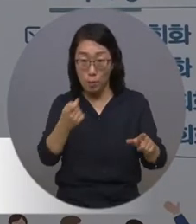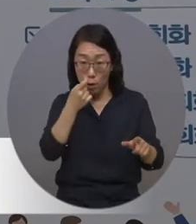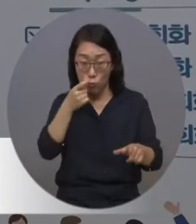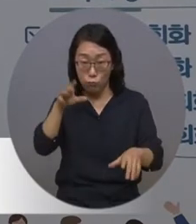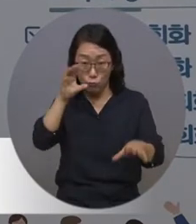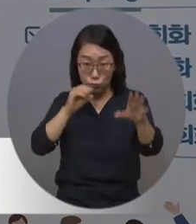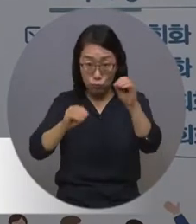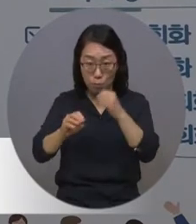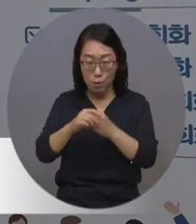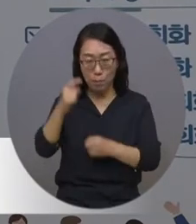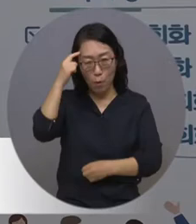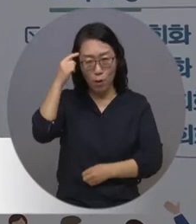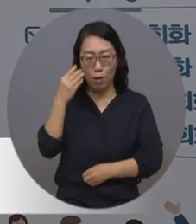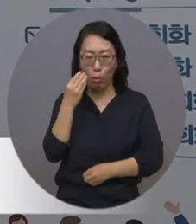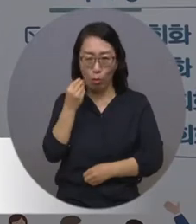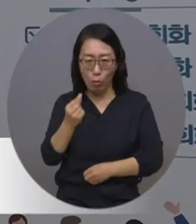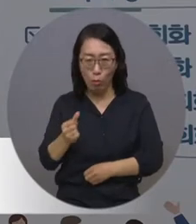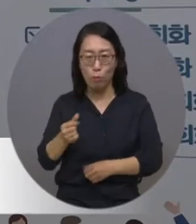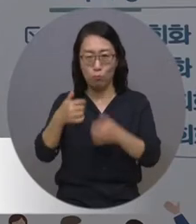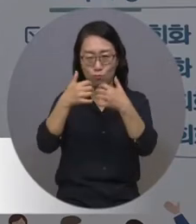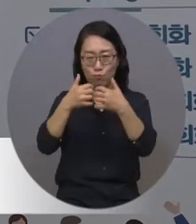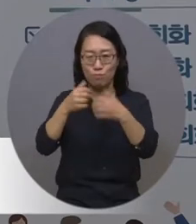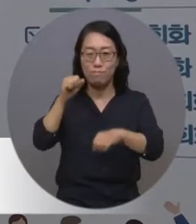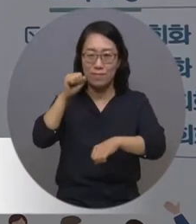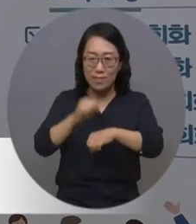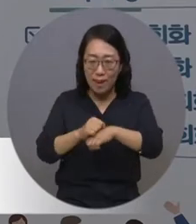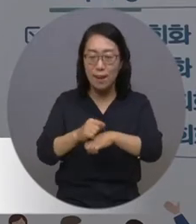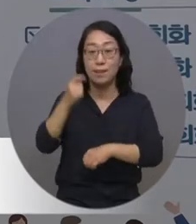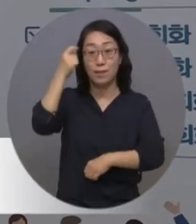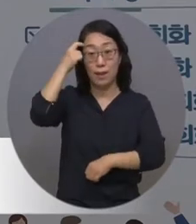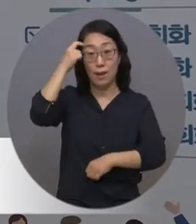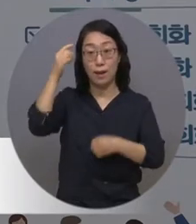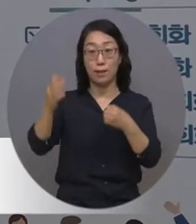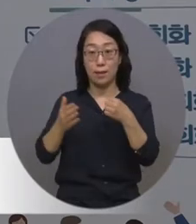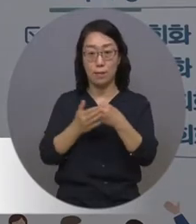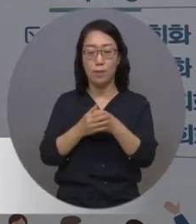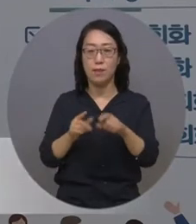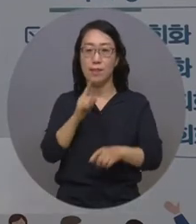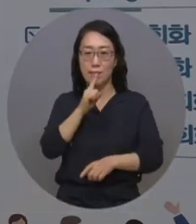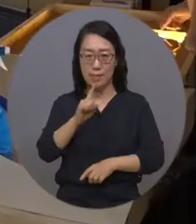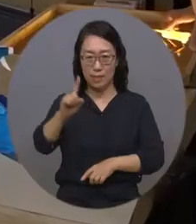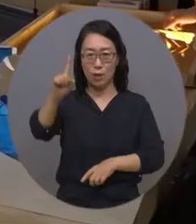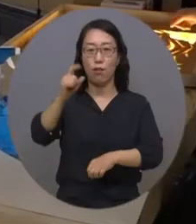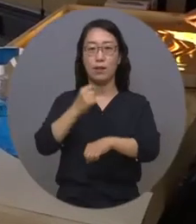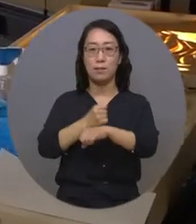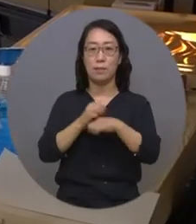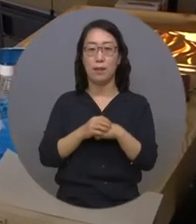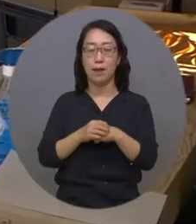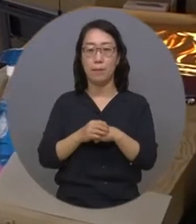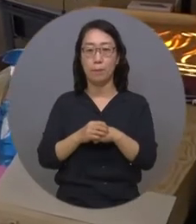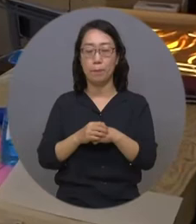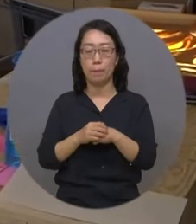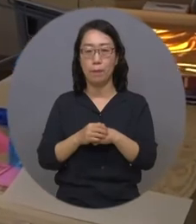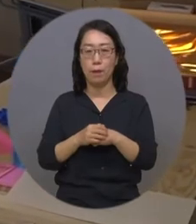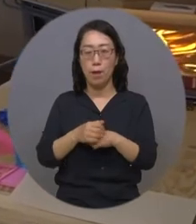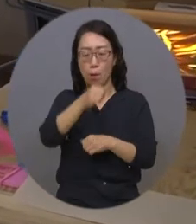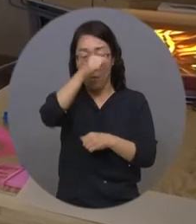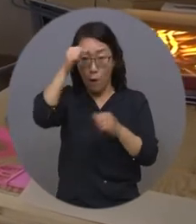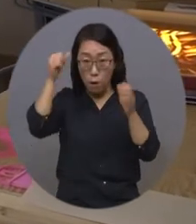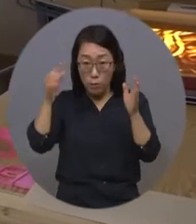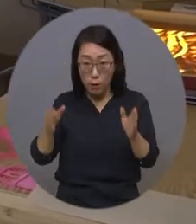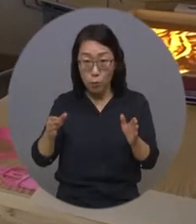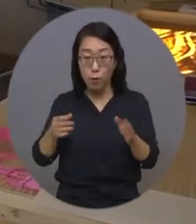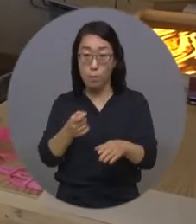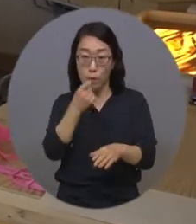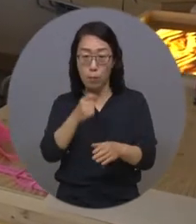머리도 굳지 않고 발전해 나갈 수 있다는 느낌도 받을 수 있는 것 같아서 제가 신청을 했습니다. 의정부 시민의 평생 학습은